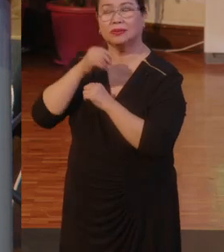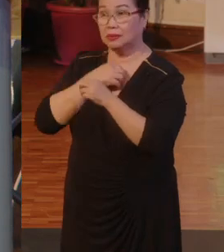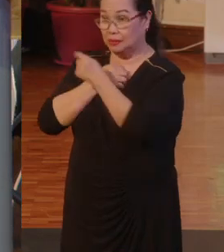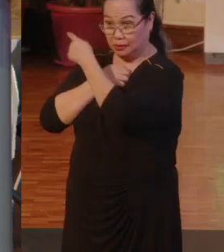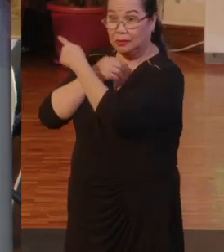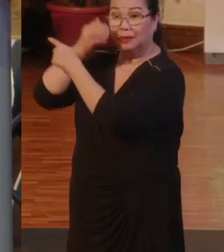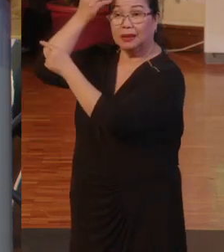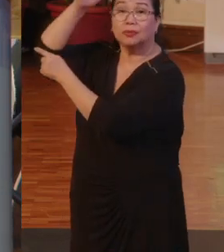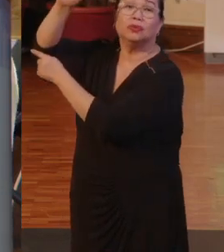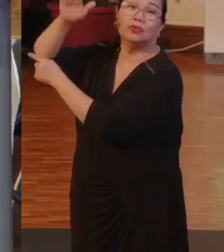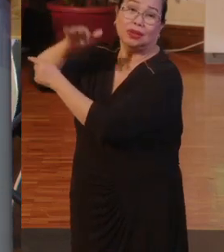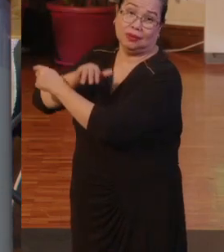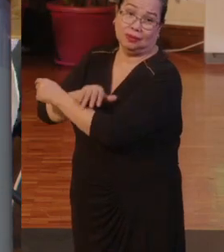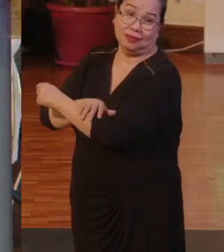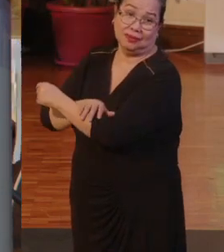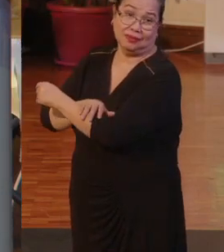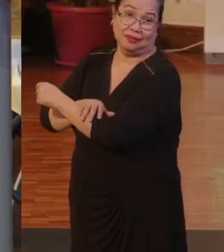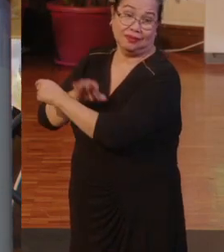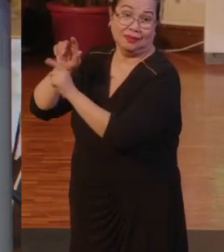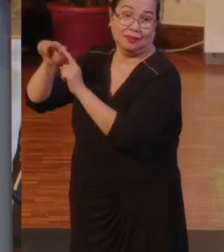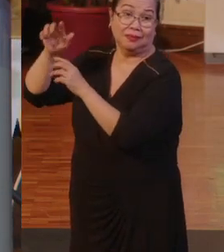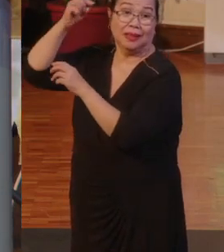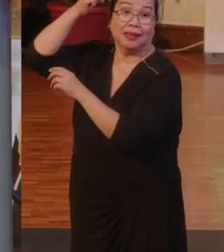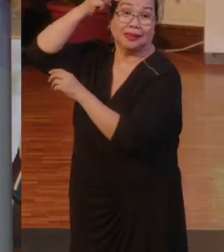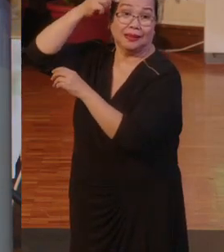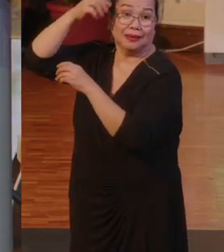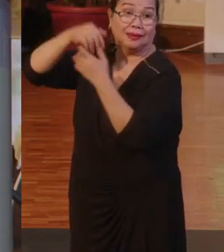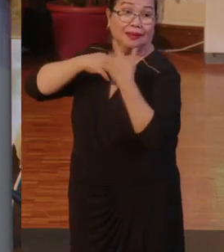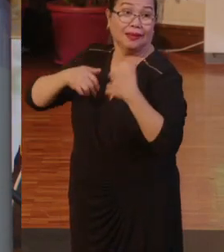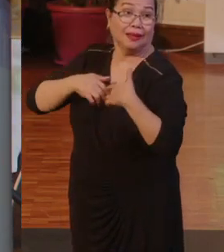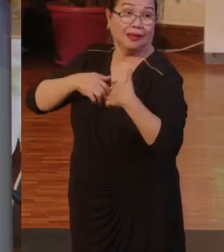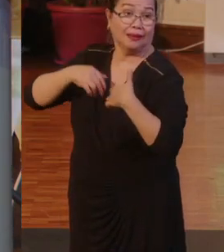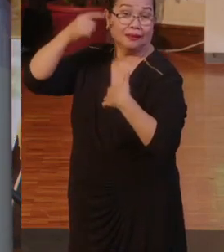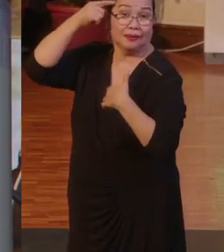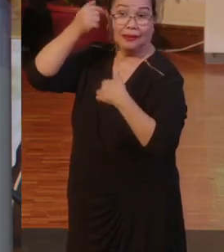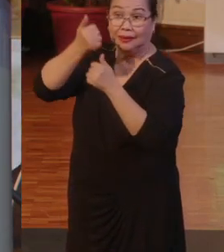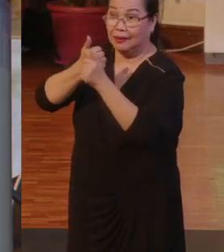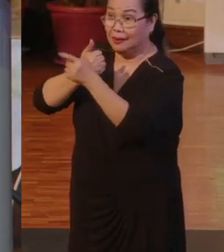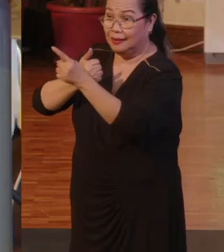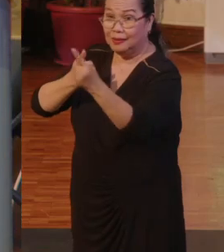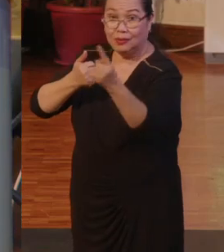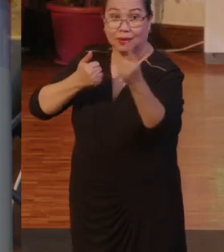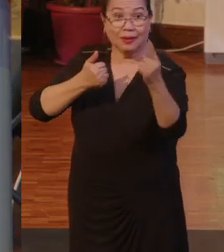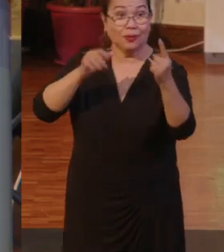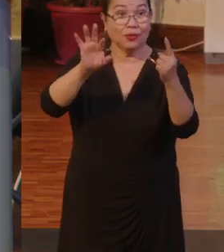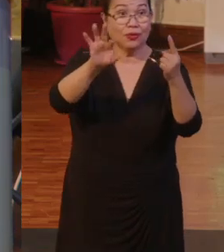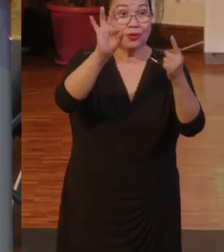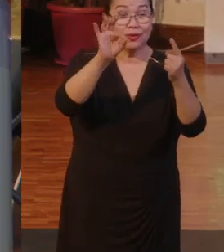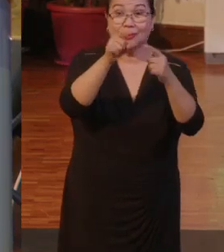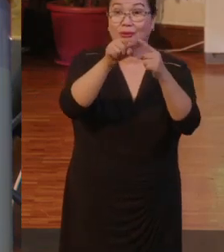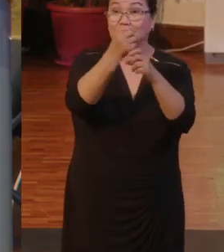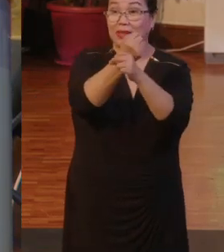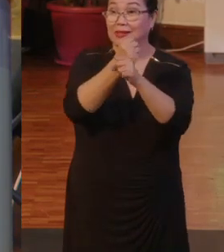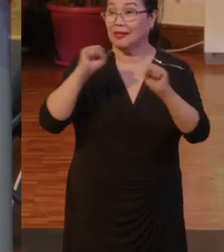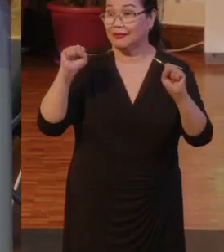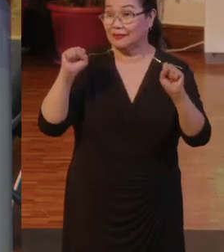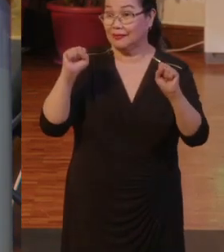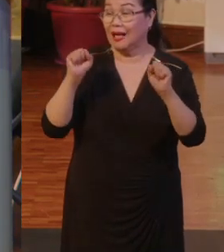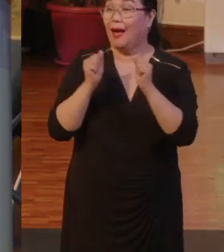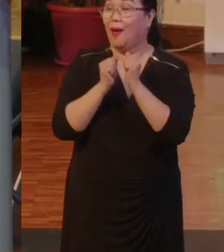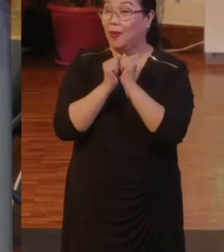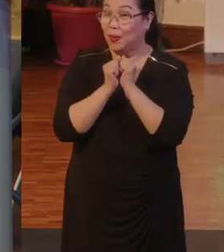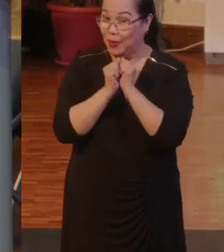alam. Pero nasa isip at puso ng Diyos, ang bawat isa sa atin na pinili niya upang maligtas. Kasama na